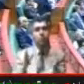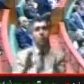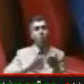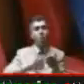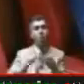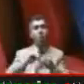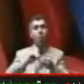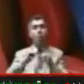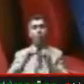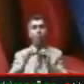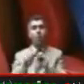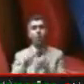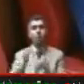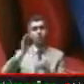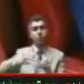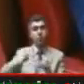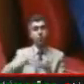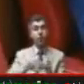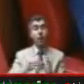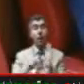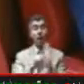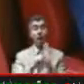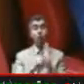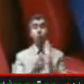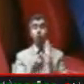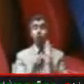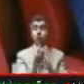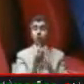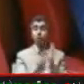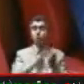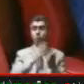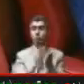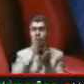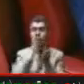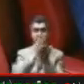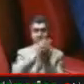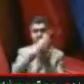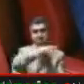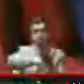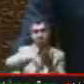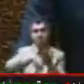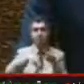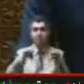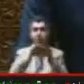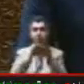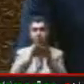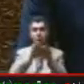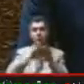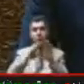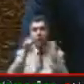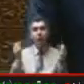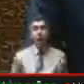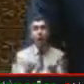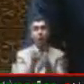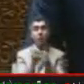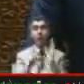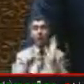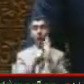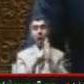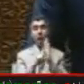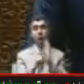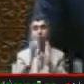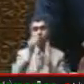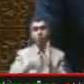الحال الراهنة إلى نظام عصري حقيقي يتناسب مع طموحات المشروع الذي